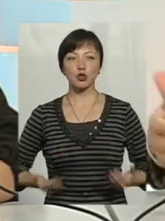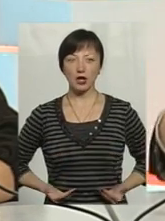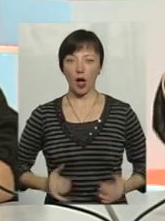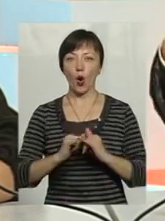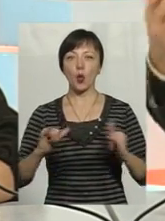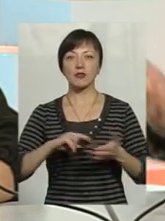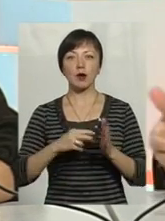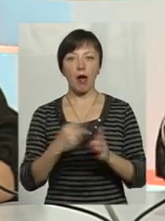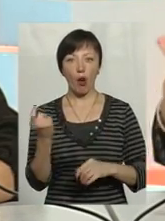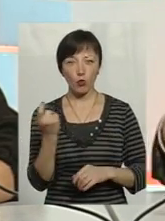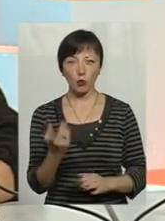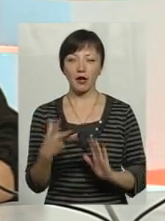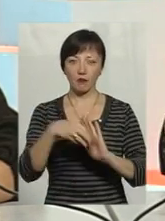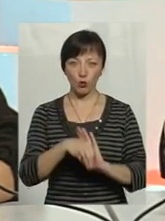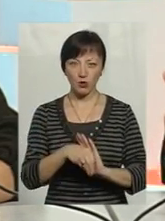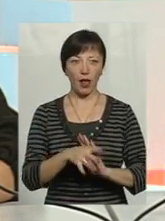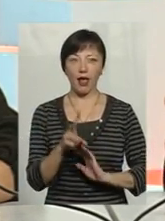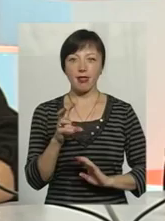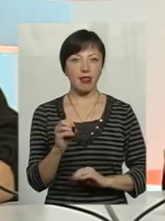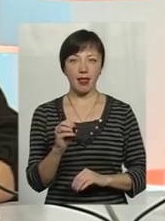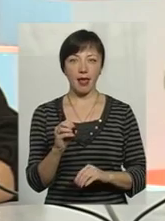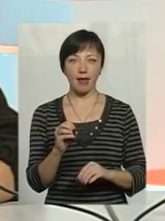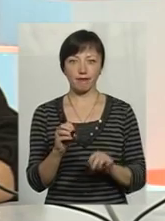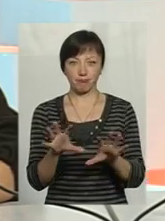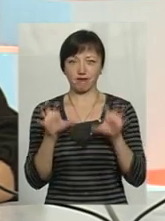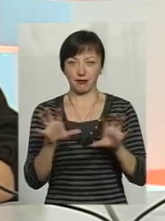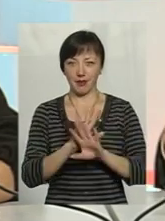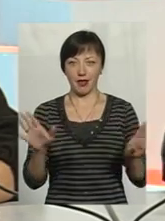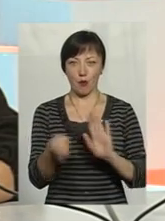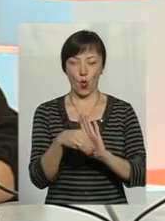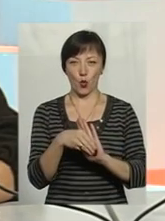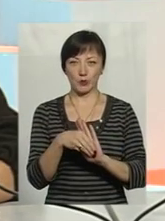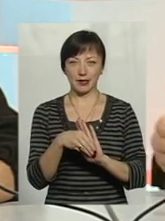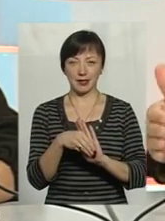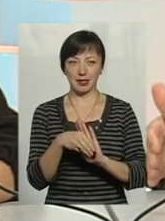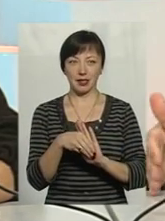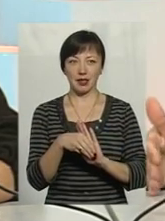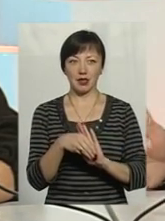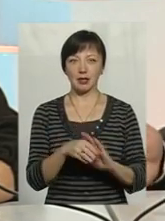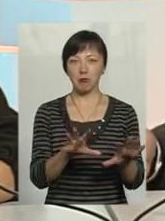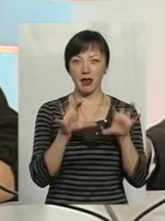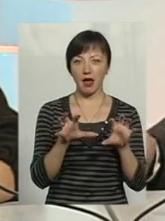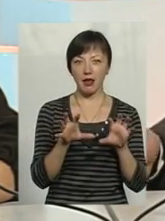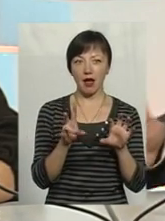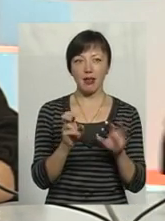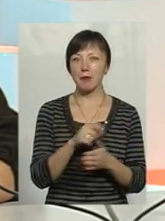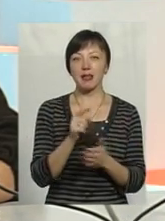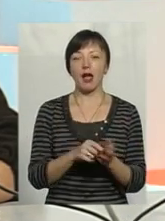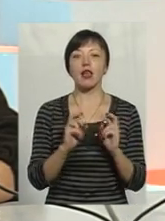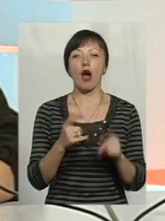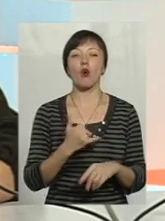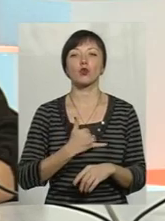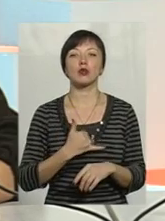розвитком економіки і в тому числі не сприйняттям корупції. Да? Це ще одне цікаве слово для України – сприйняття корупції. Не питання, як в